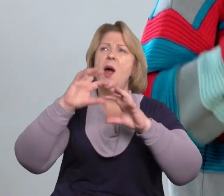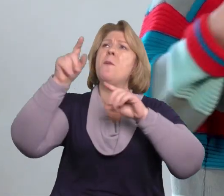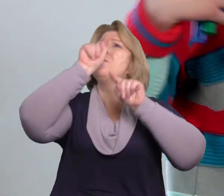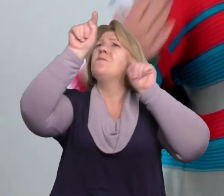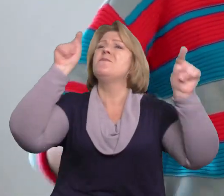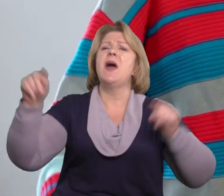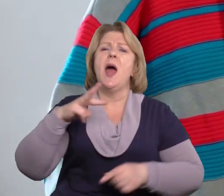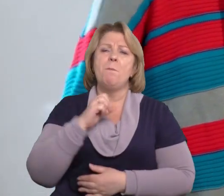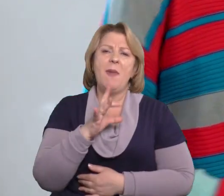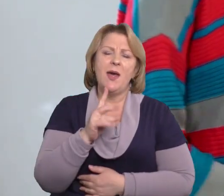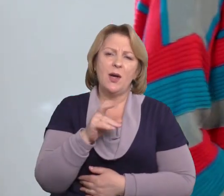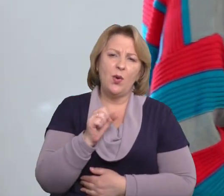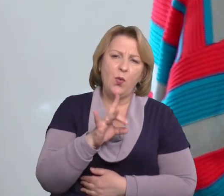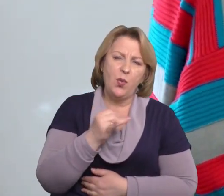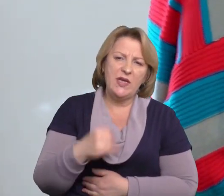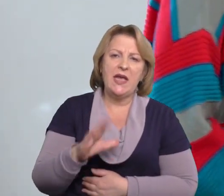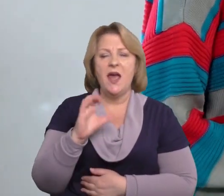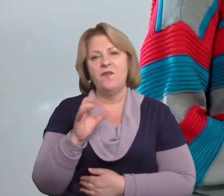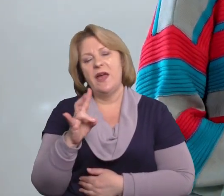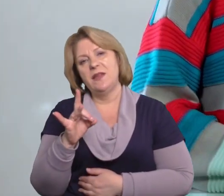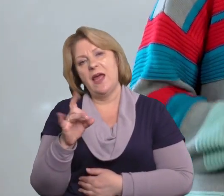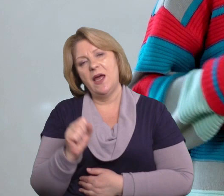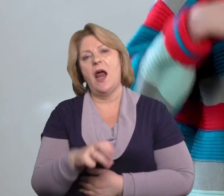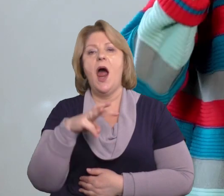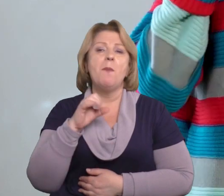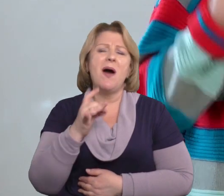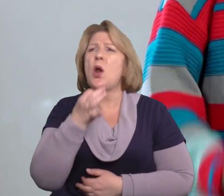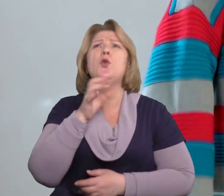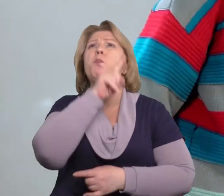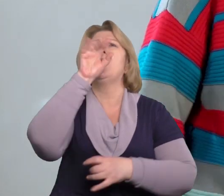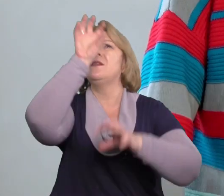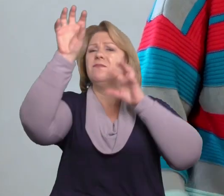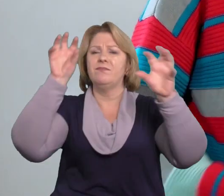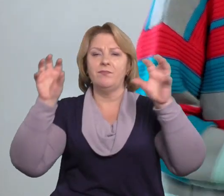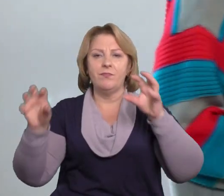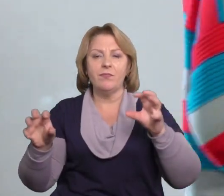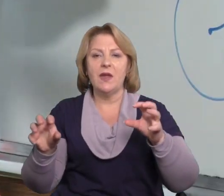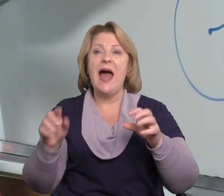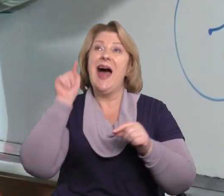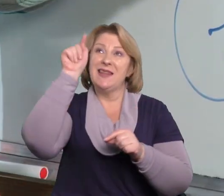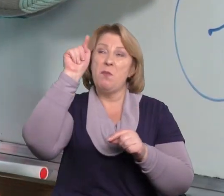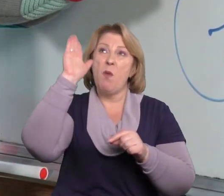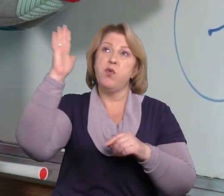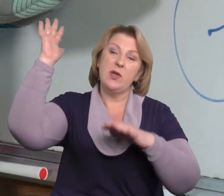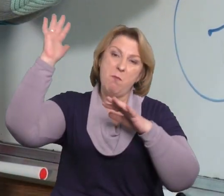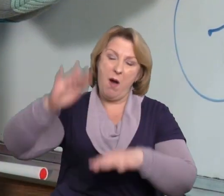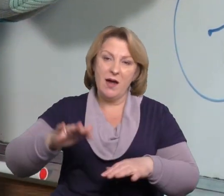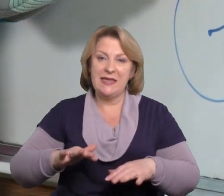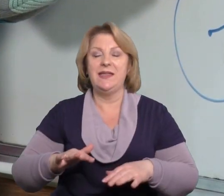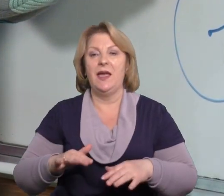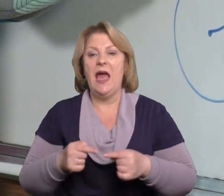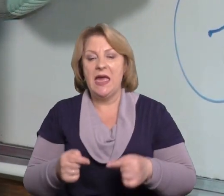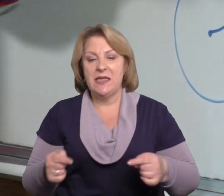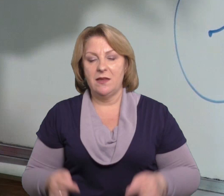Марс, будь-яке астрономічне тіло, на якому тіла будуть падати з певним прискоренням на поверхню. Якщо ми підставимо сюди,